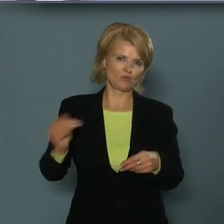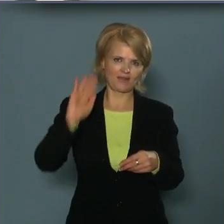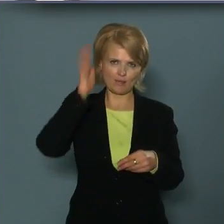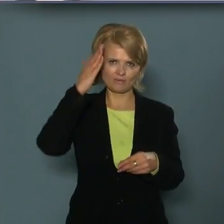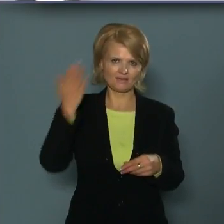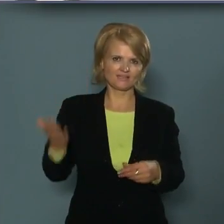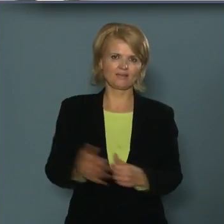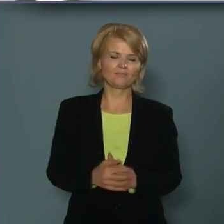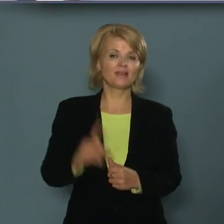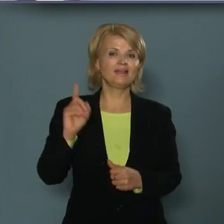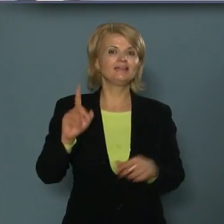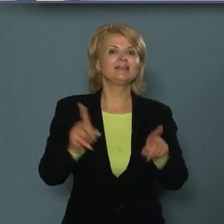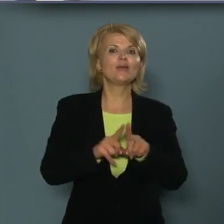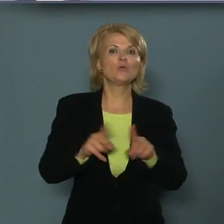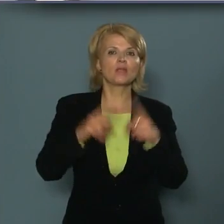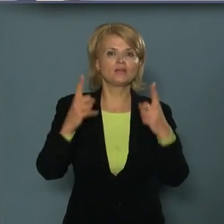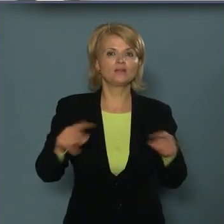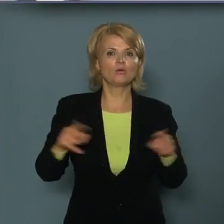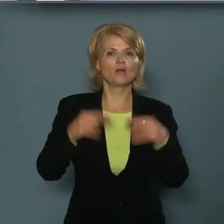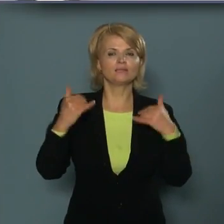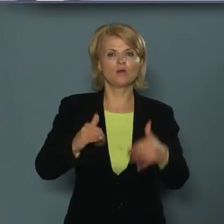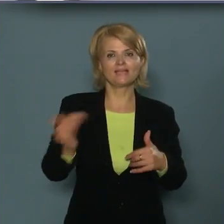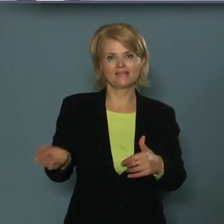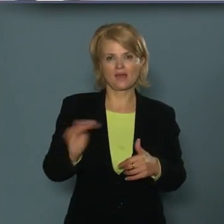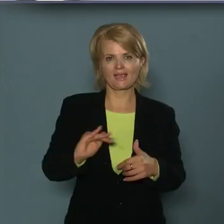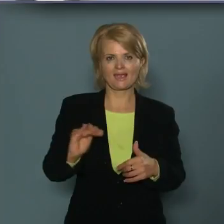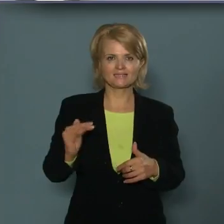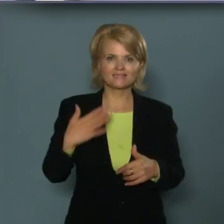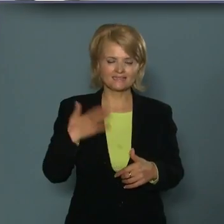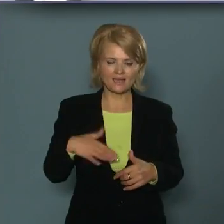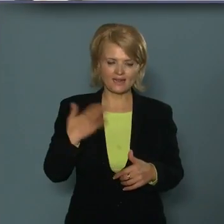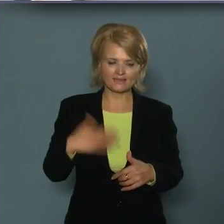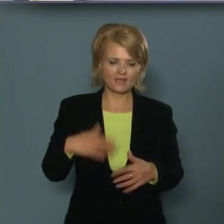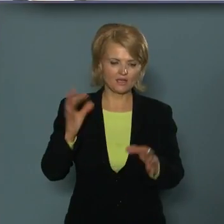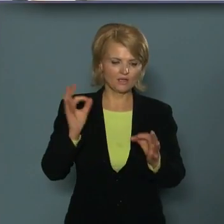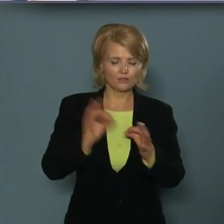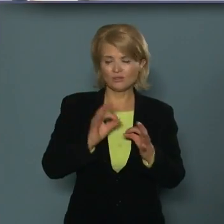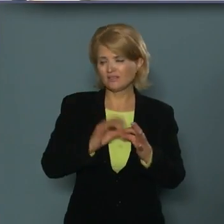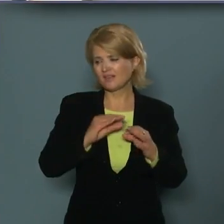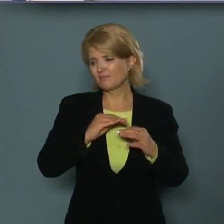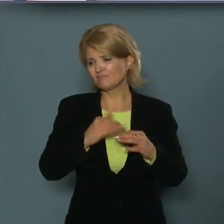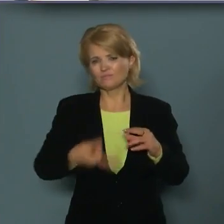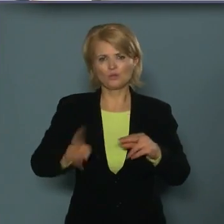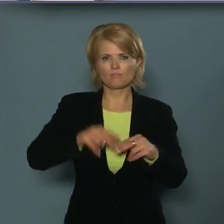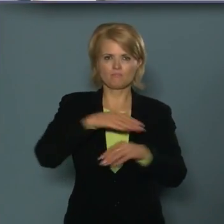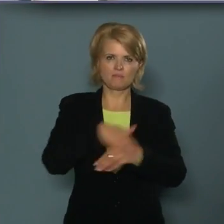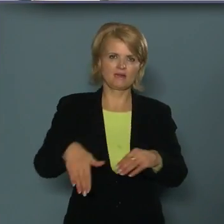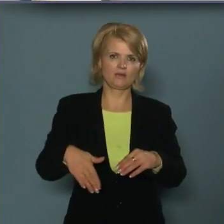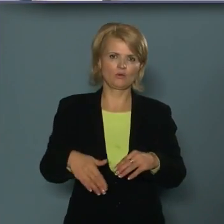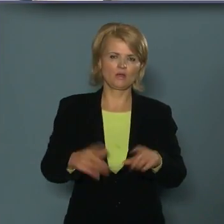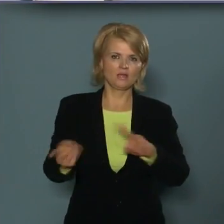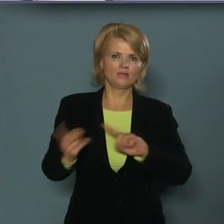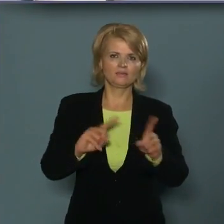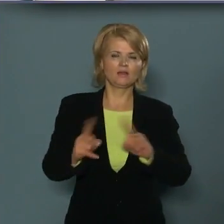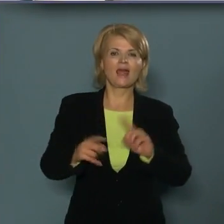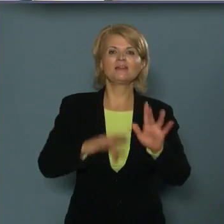utalnak, de olyan dalokat is, amiket a mai gyerekek szeretnek. Történetem millió van, talán azt